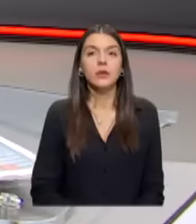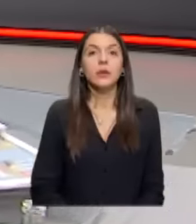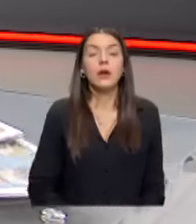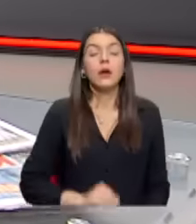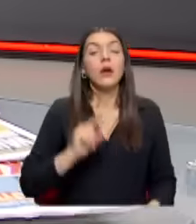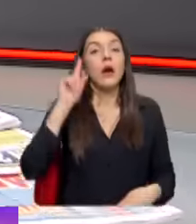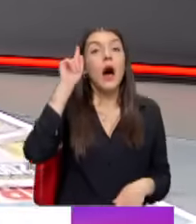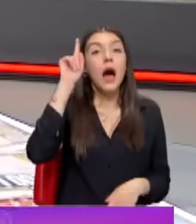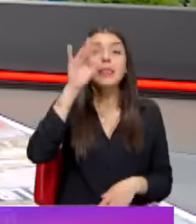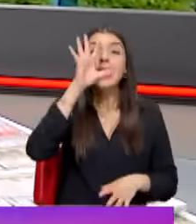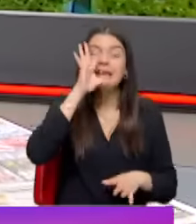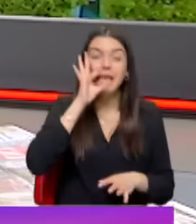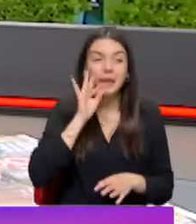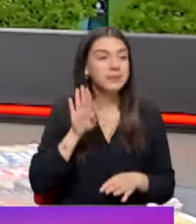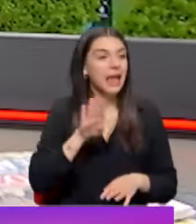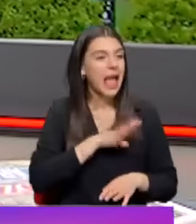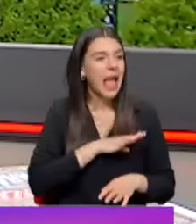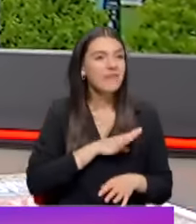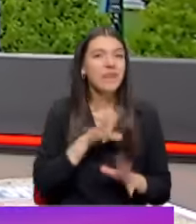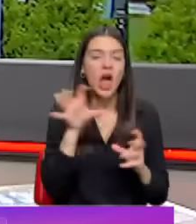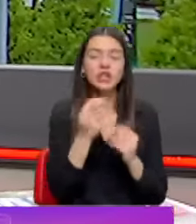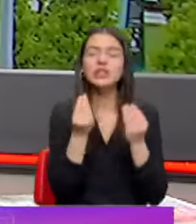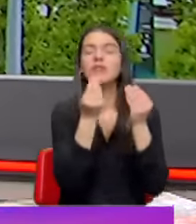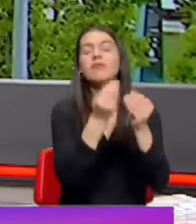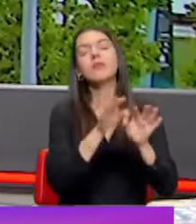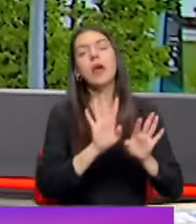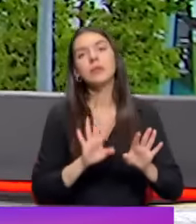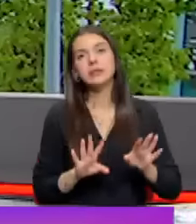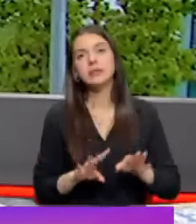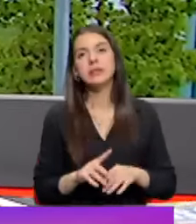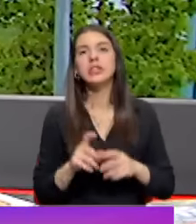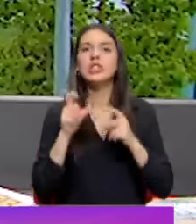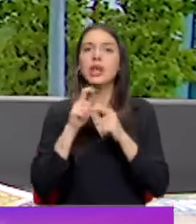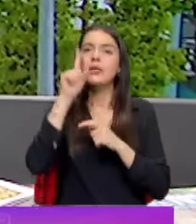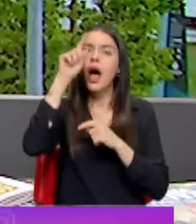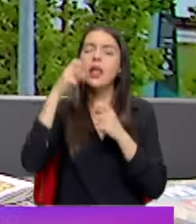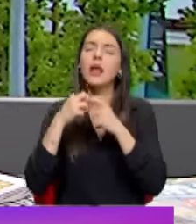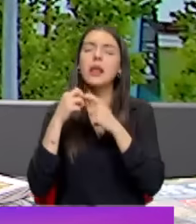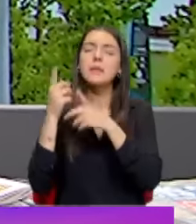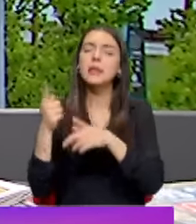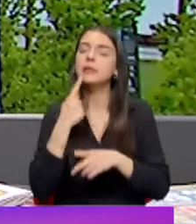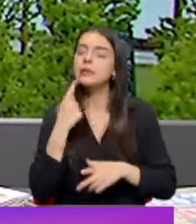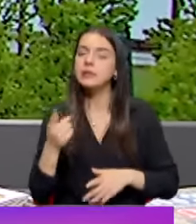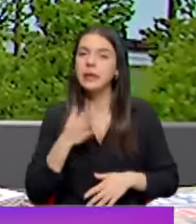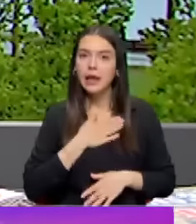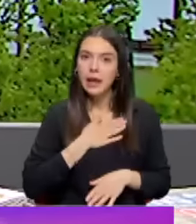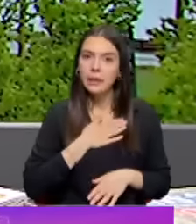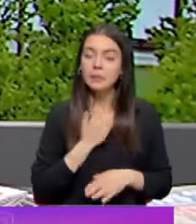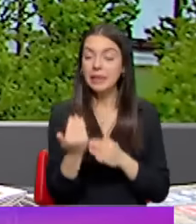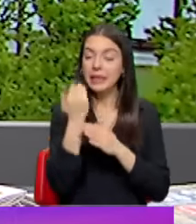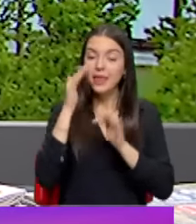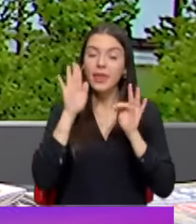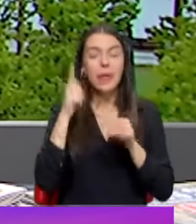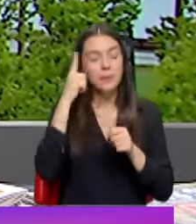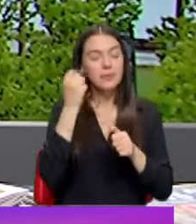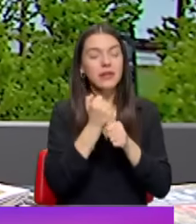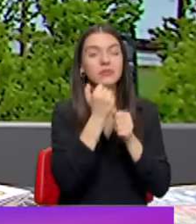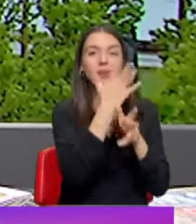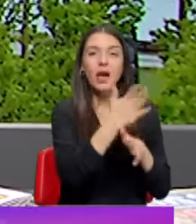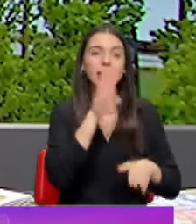Allah kimseyi evlat acısıyla sınamasın sevgili izleyenler. Şehidimize de Allah'tan rahmet dileyelim. Geride kalanlarına başsağlığı ve